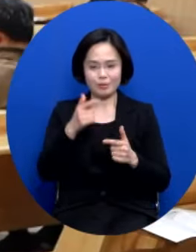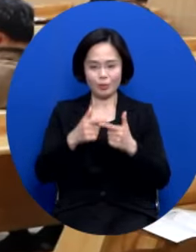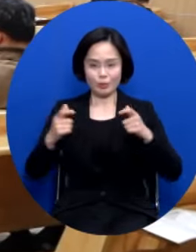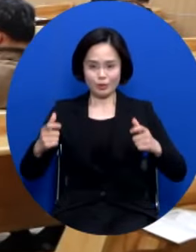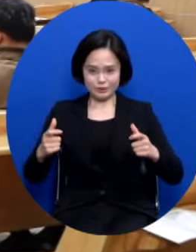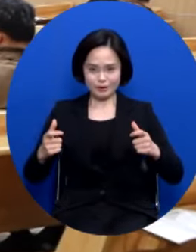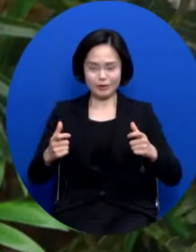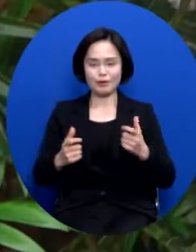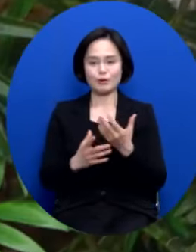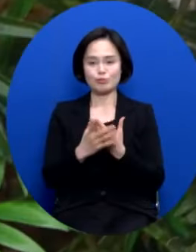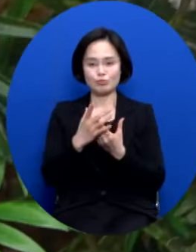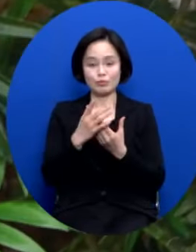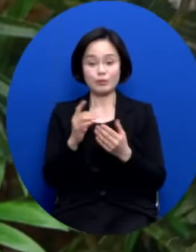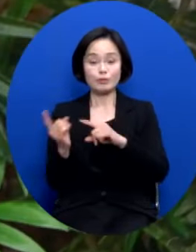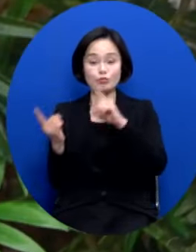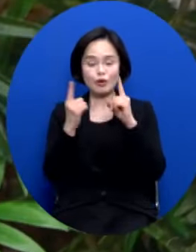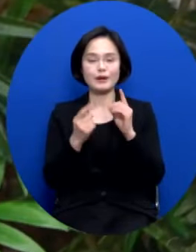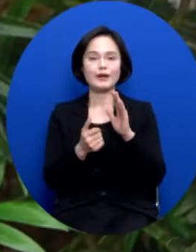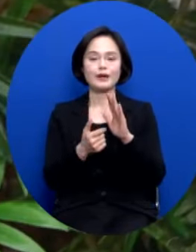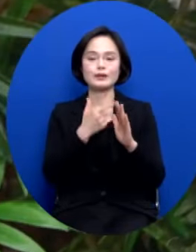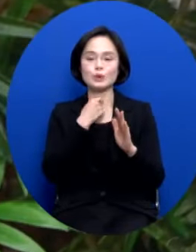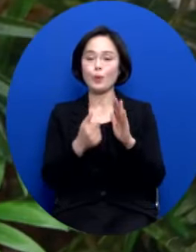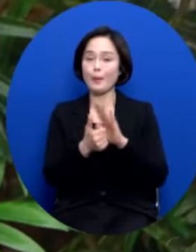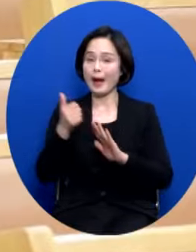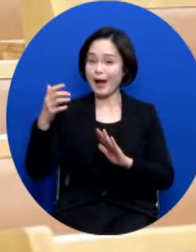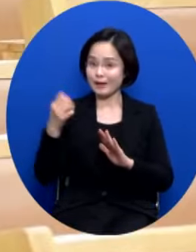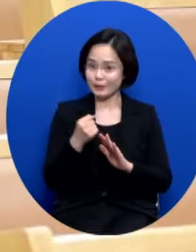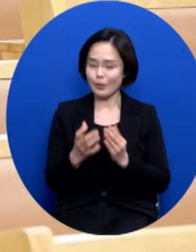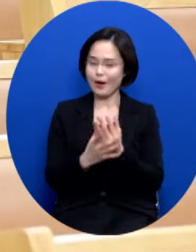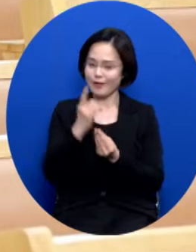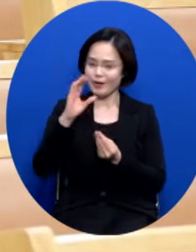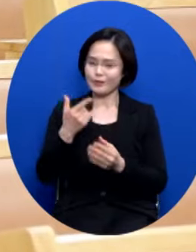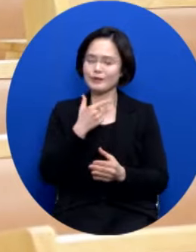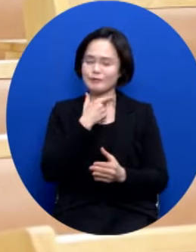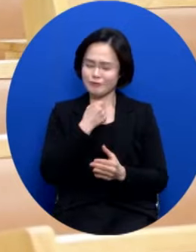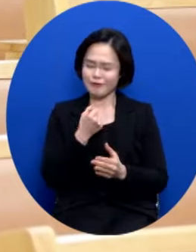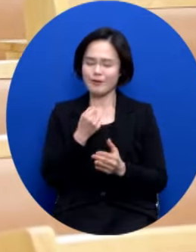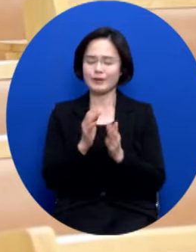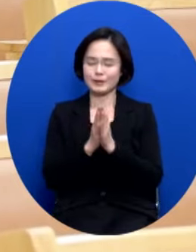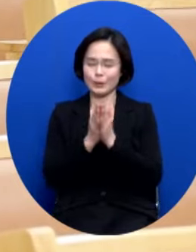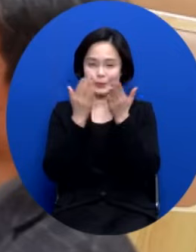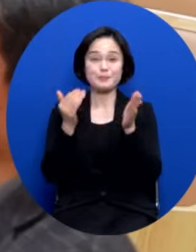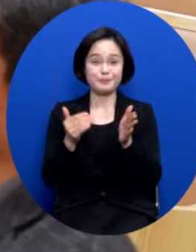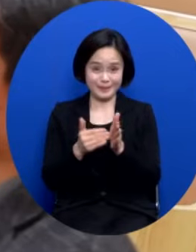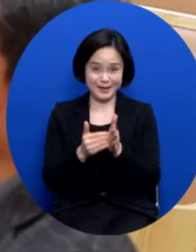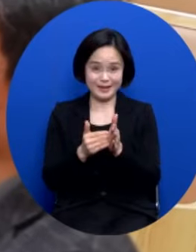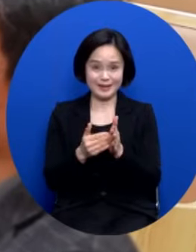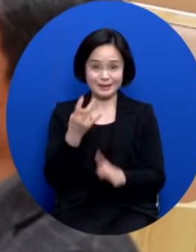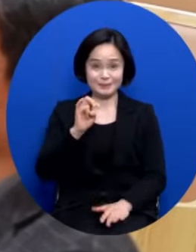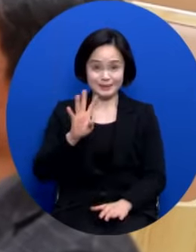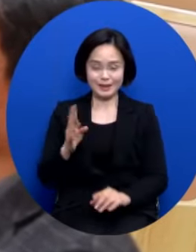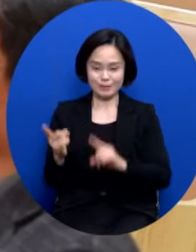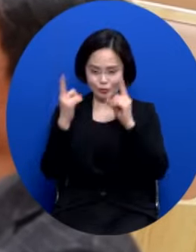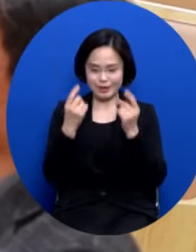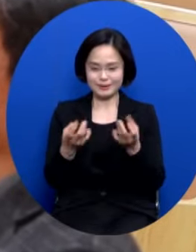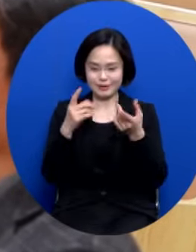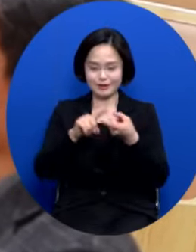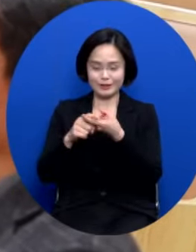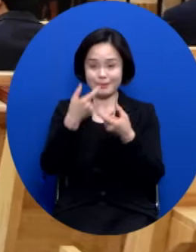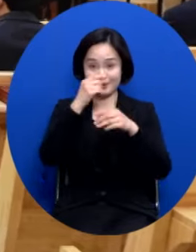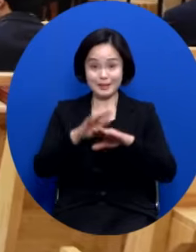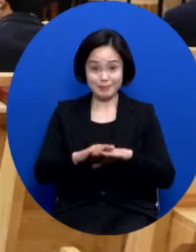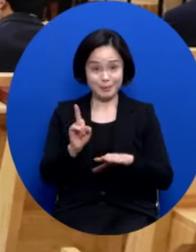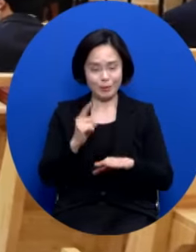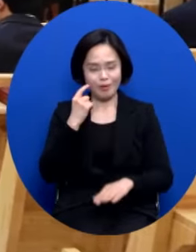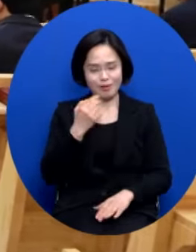하나 되길 기도했습니다. 대회장 이풍우 목사는 2024년 부활절 연합예배가 아름답고